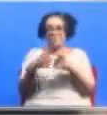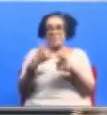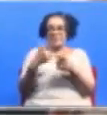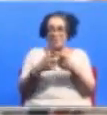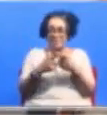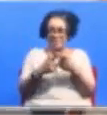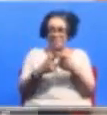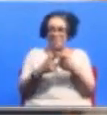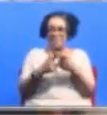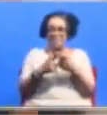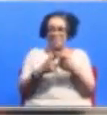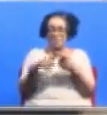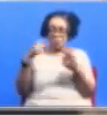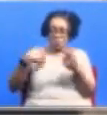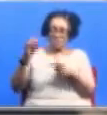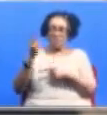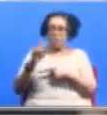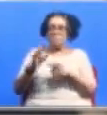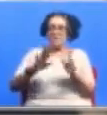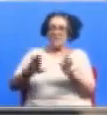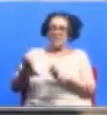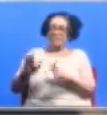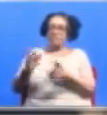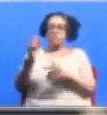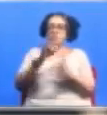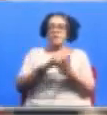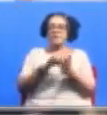ndio utoe uniform kwanza,